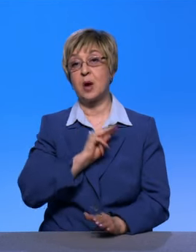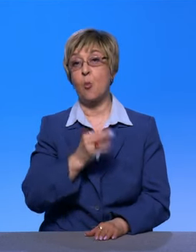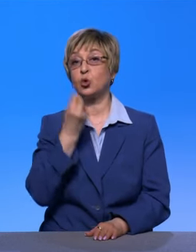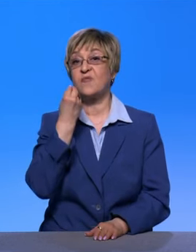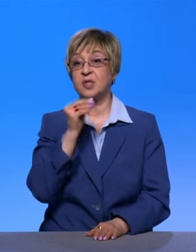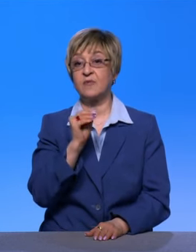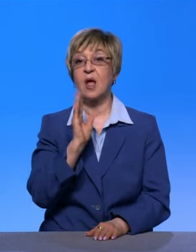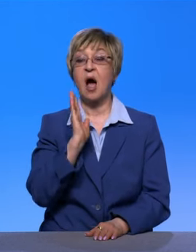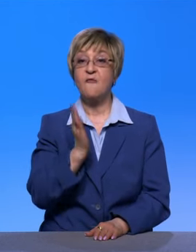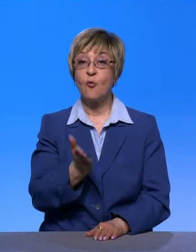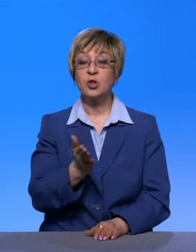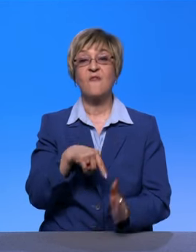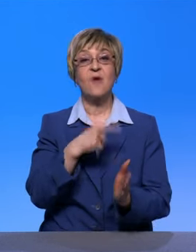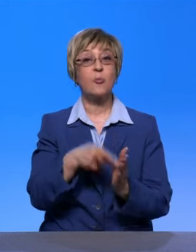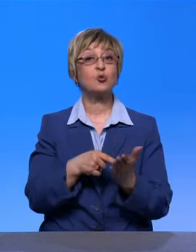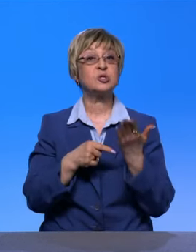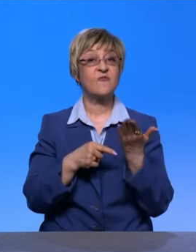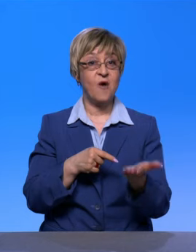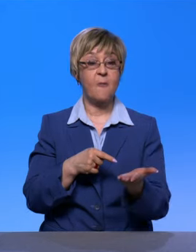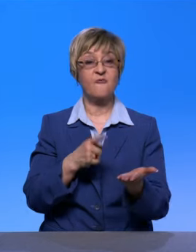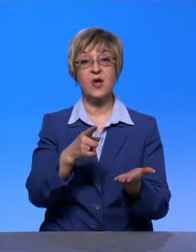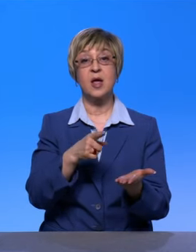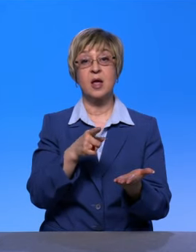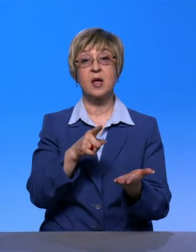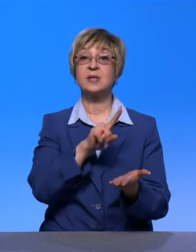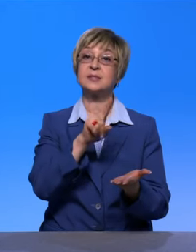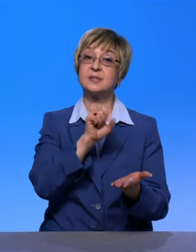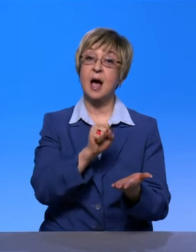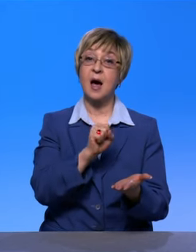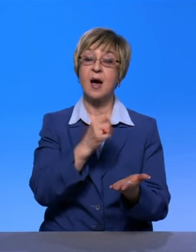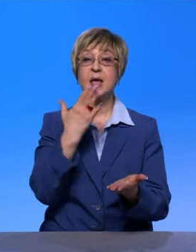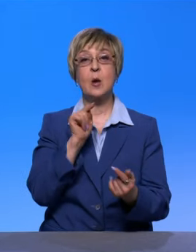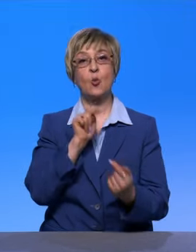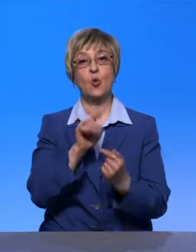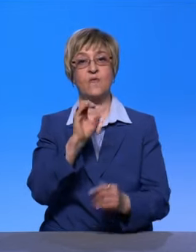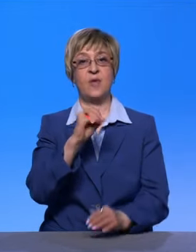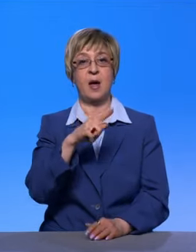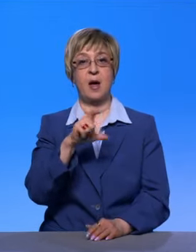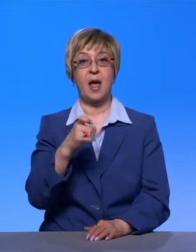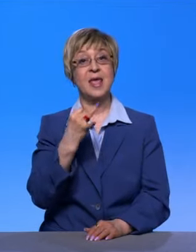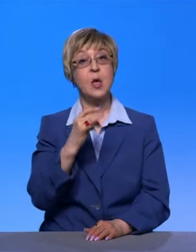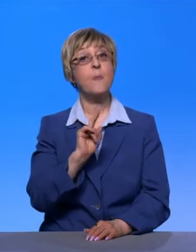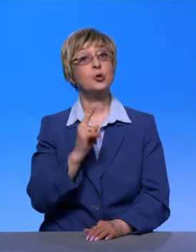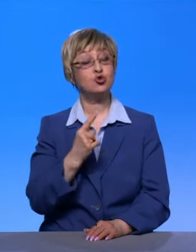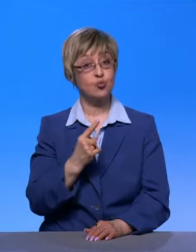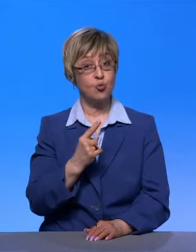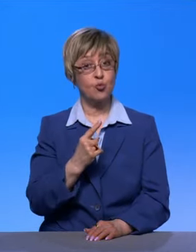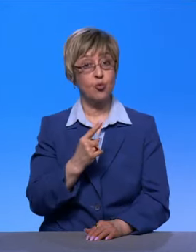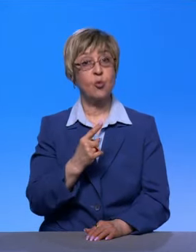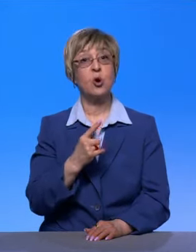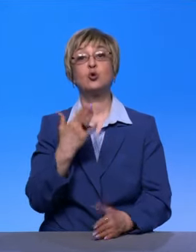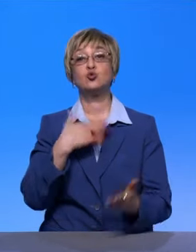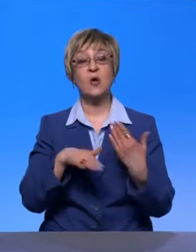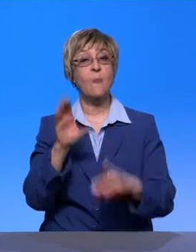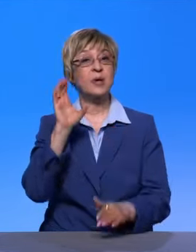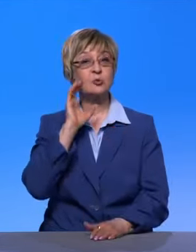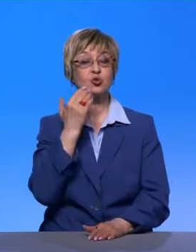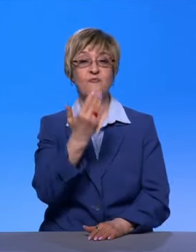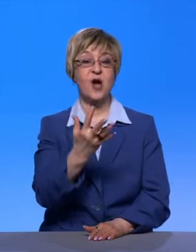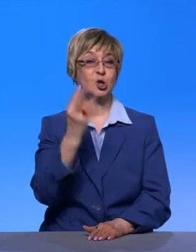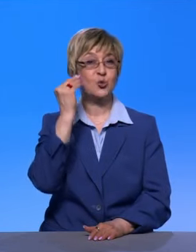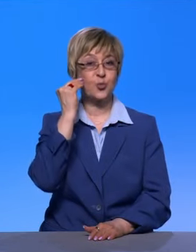Вот вопрос к вам. Вы лично за ЕГЭ или против? И почему? Пишите, звоните, с удовольствием выслушаем ваше мнение.